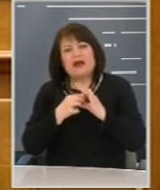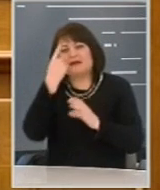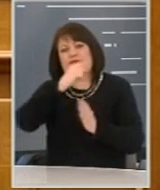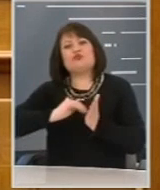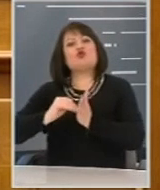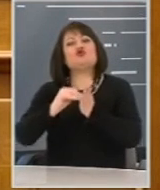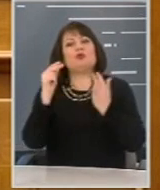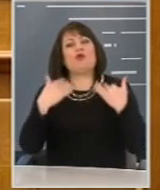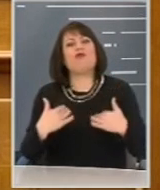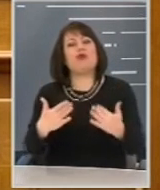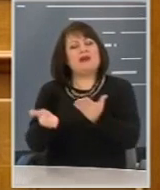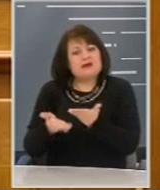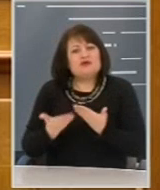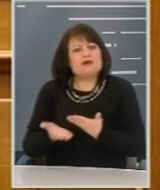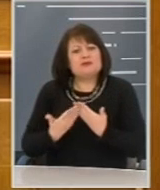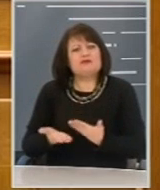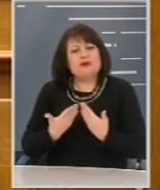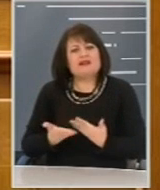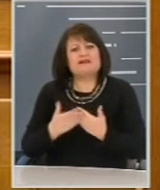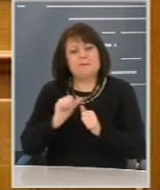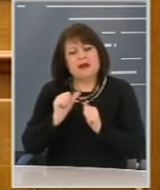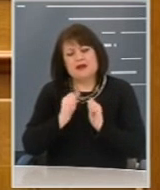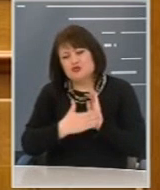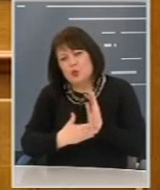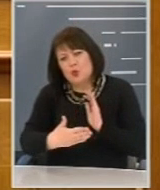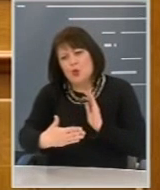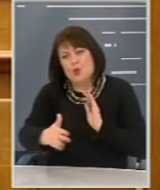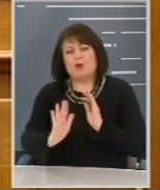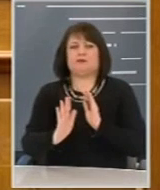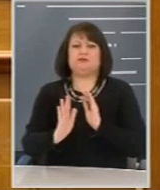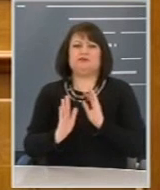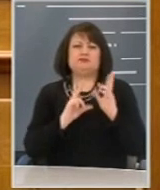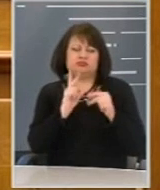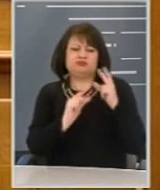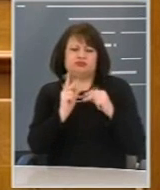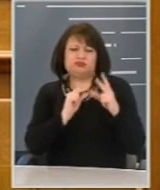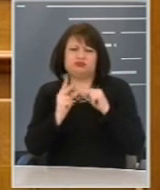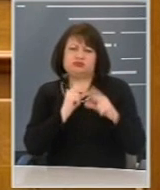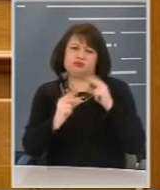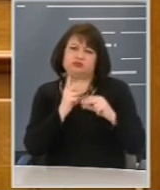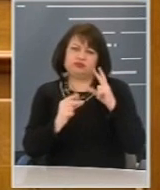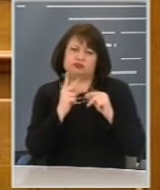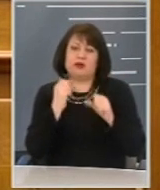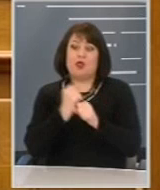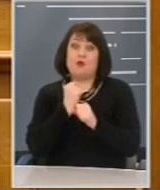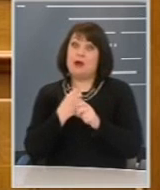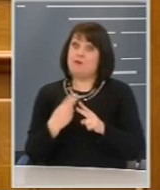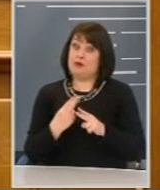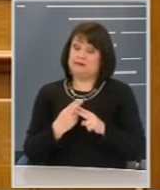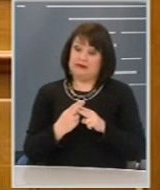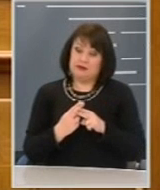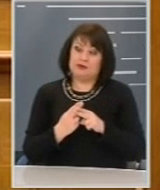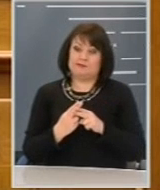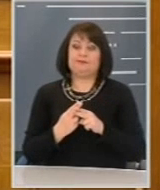προσωπικό της Βουλής που μας βοήθησε αυτούς τους μήνες σε πάρα πολύ πυκνές συνεδριάσεις και σε ένα έργο το οποίο είναι πάρα πολύ σημαντικό